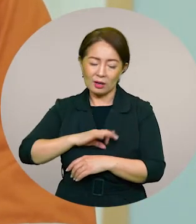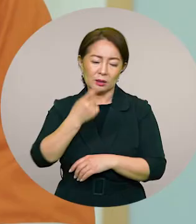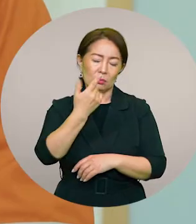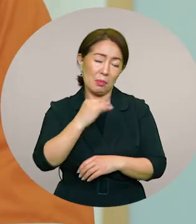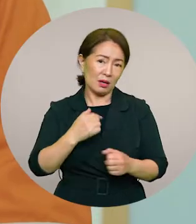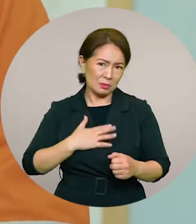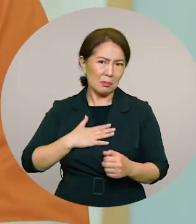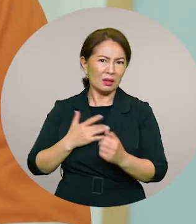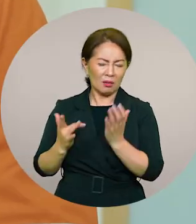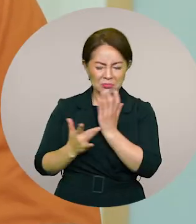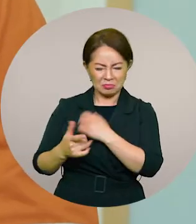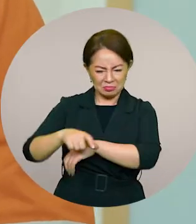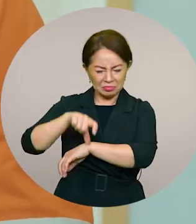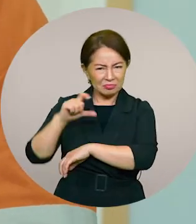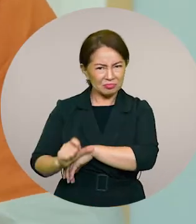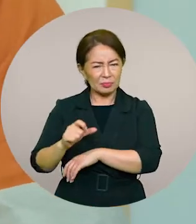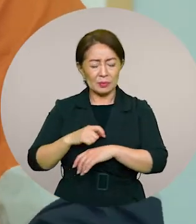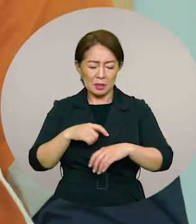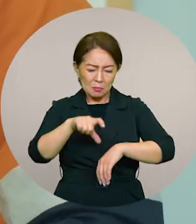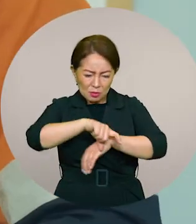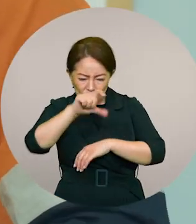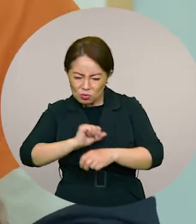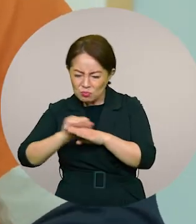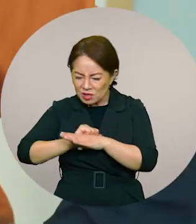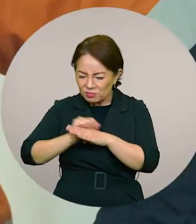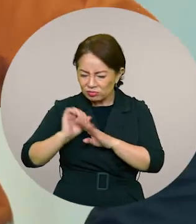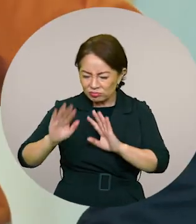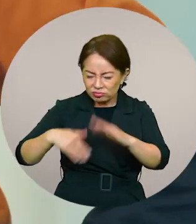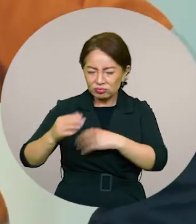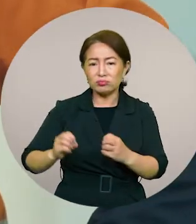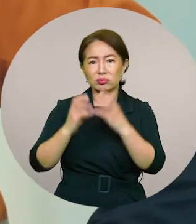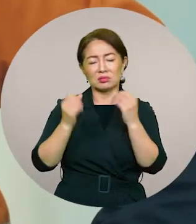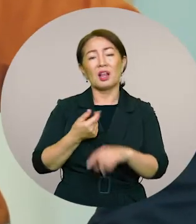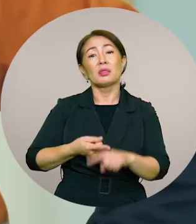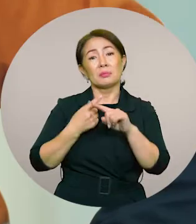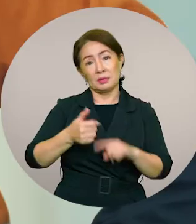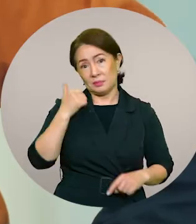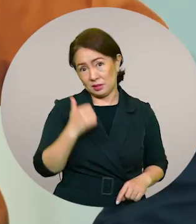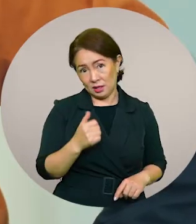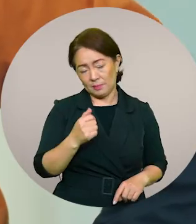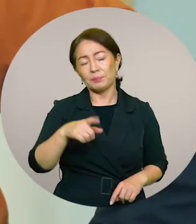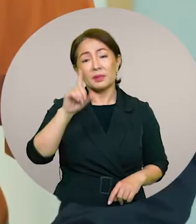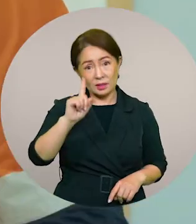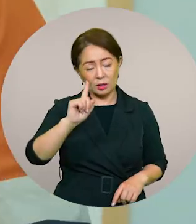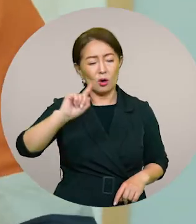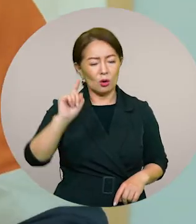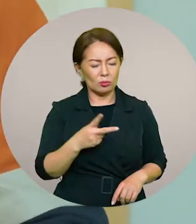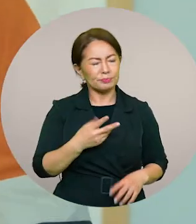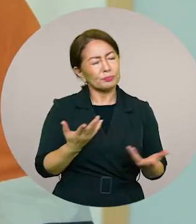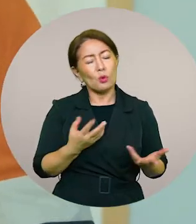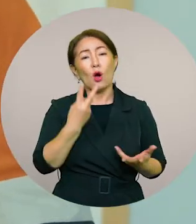төрүүлчихэд байгаа. Гэх мэтлэнгээр ингээд энэ боловсон хүчний бэлтгэл баазыг бол маш сайн нэмж байгаа нэгдүгürt. Мэдээж